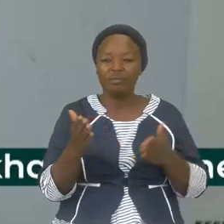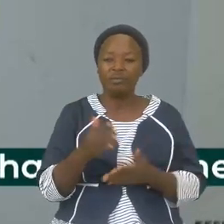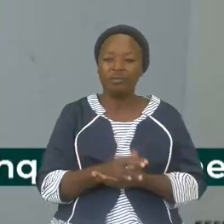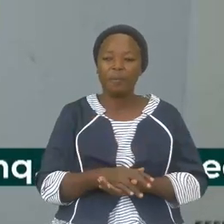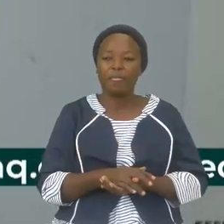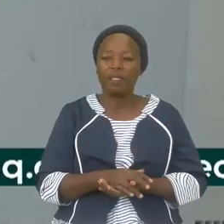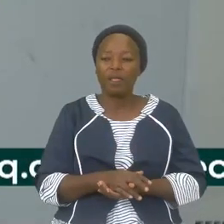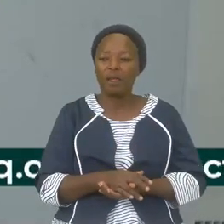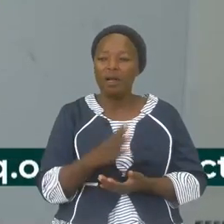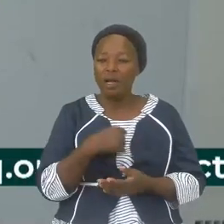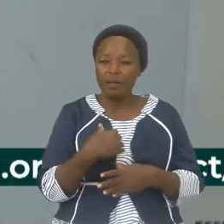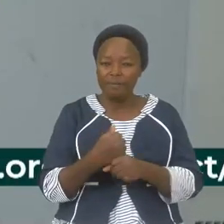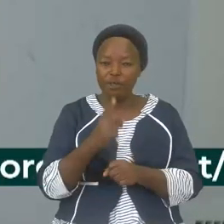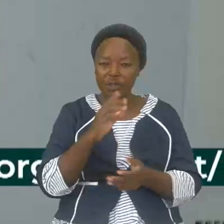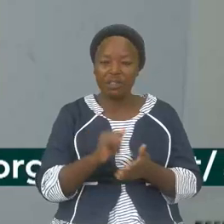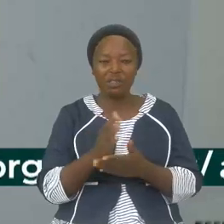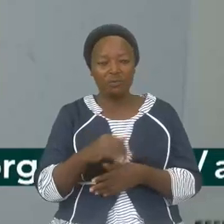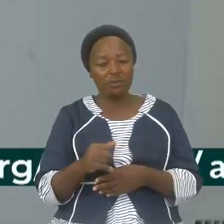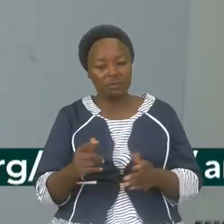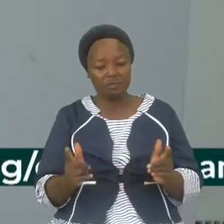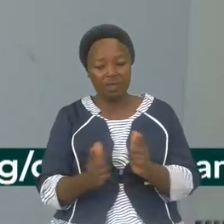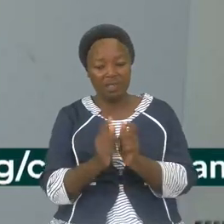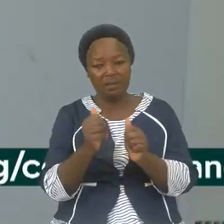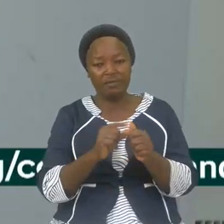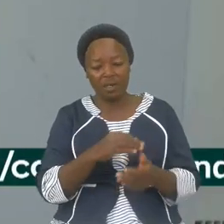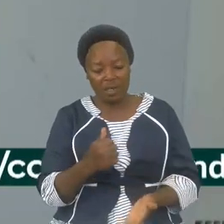Les conseillers vont prendre votre nom.